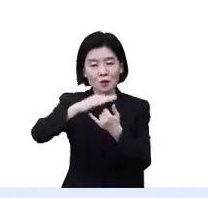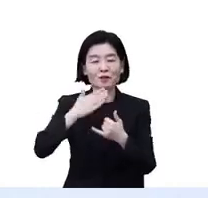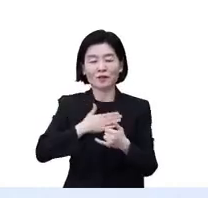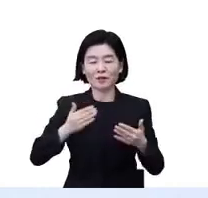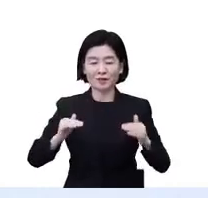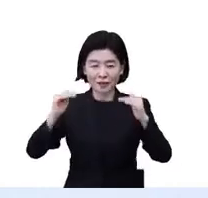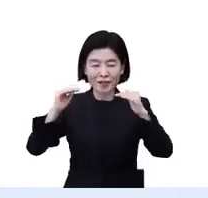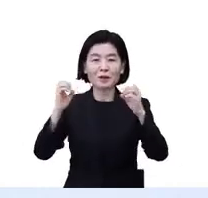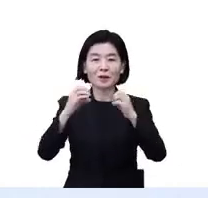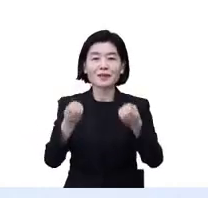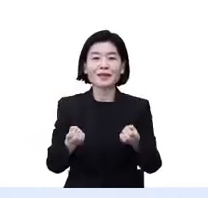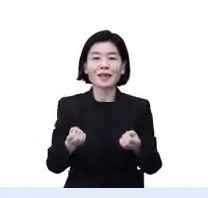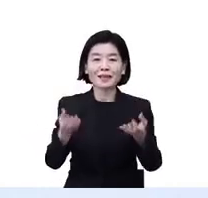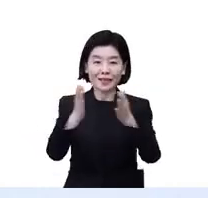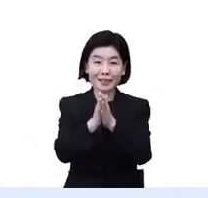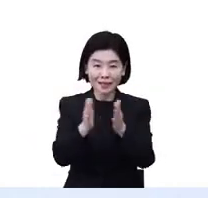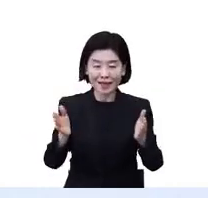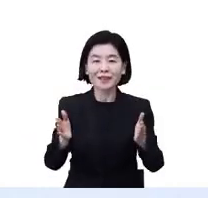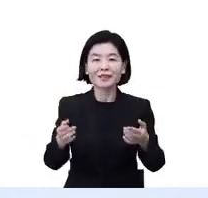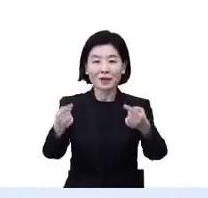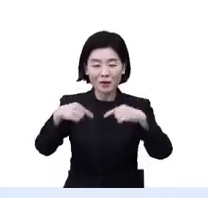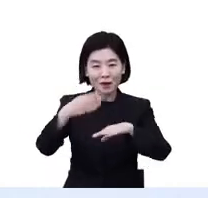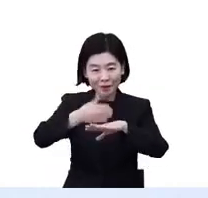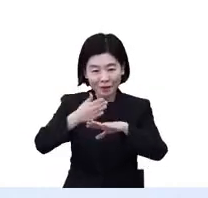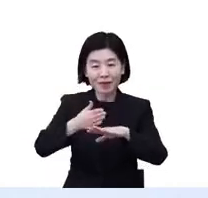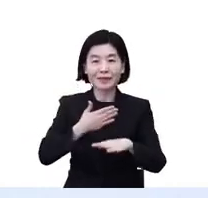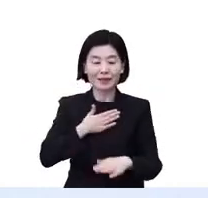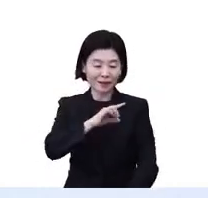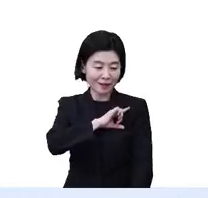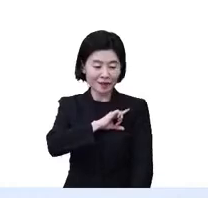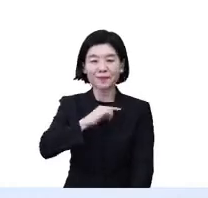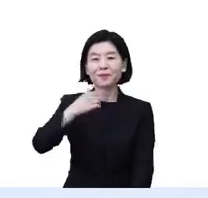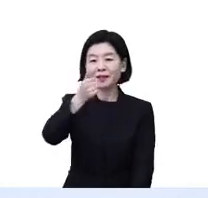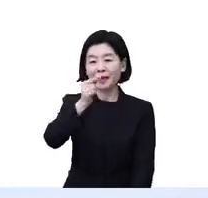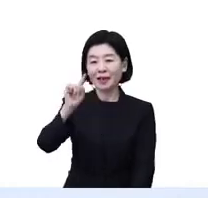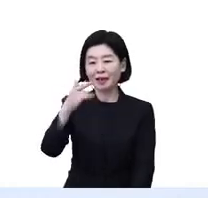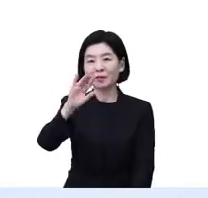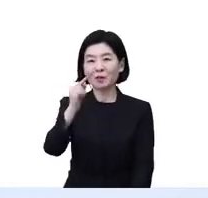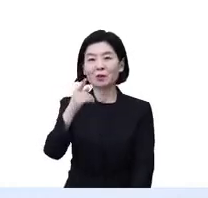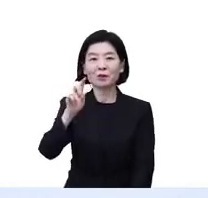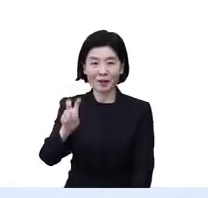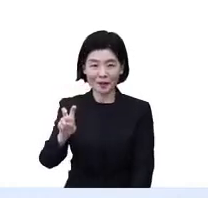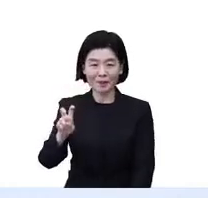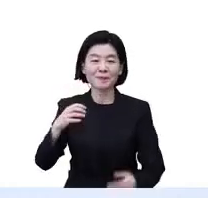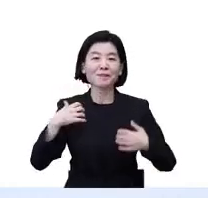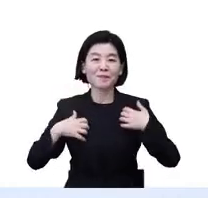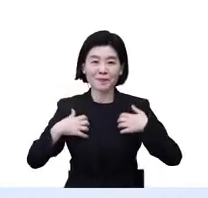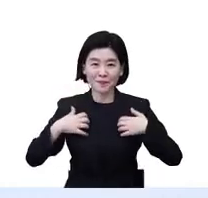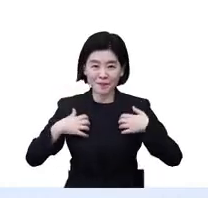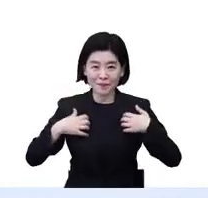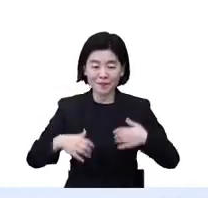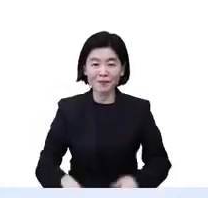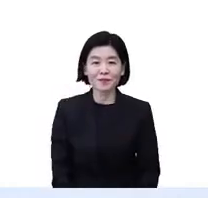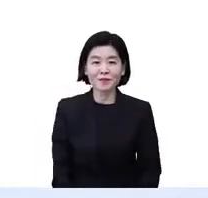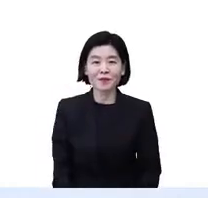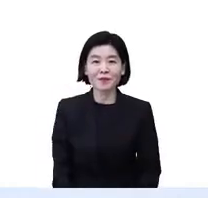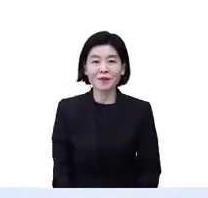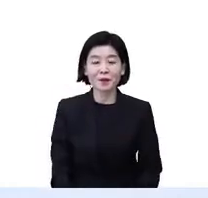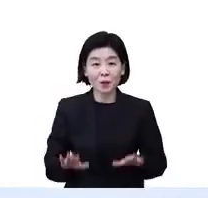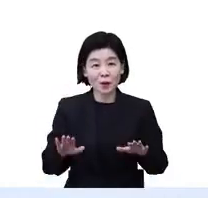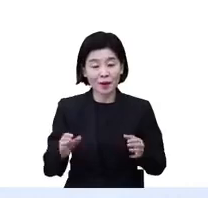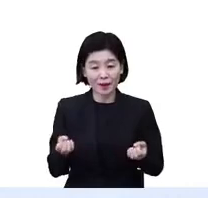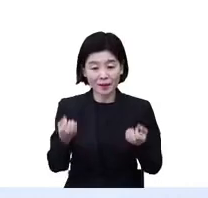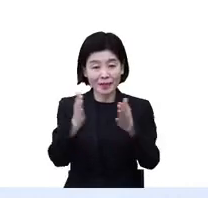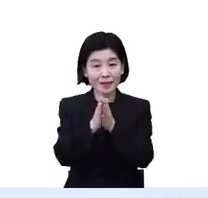콘서트의 진행을 맡은 아나운서 한보람입니다. 반갑습니다. 네, 안녕하세요. 자, 우리 콘서트가